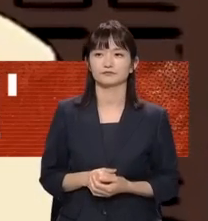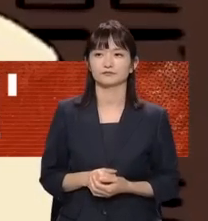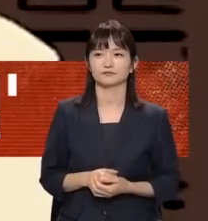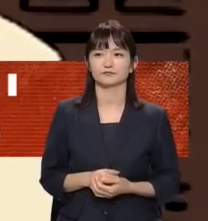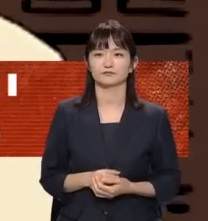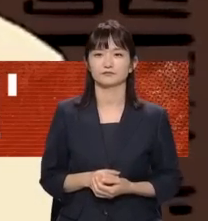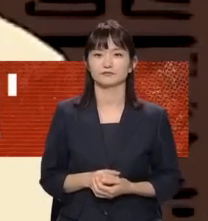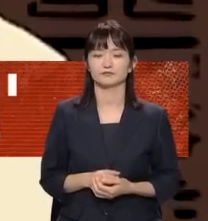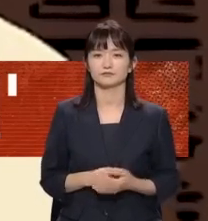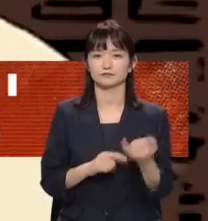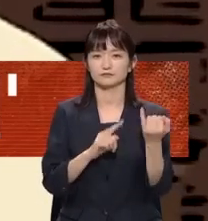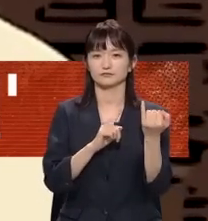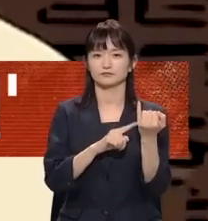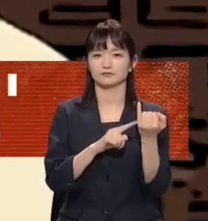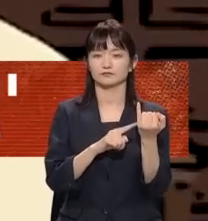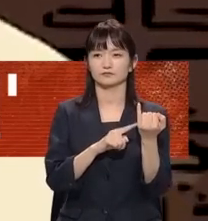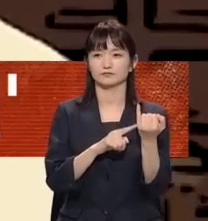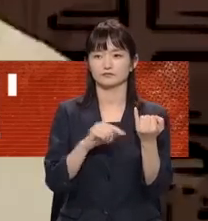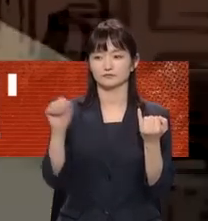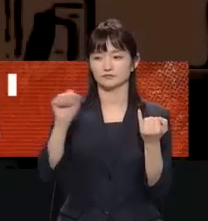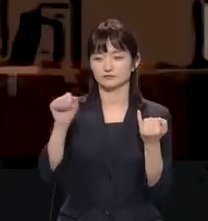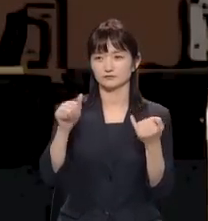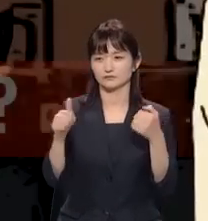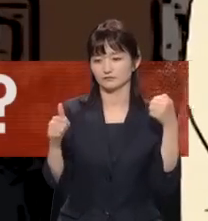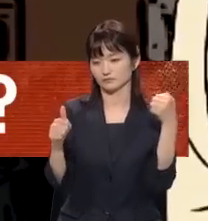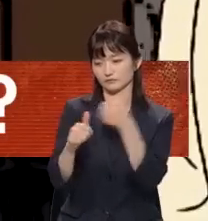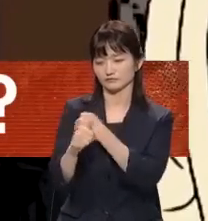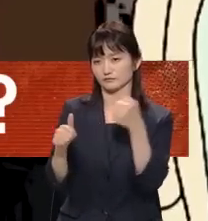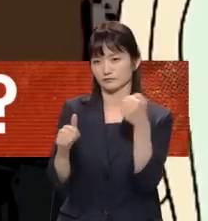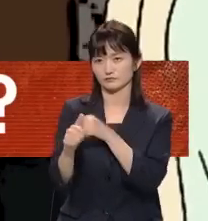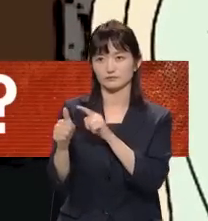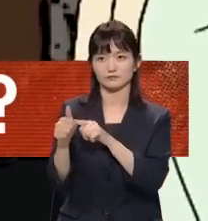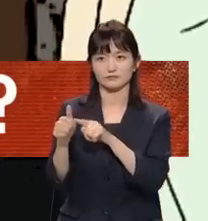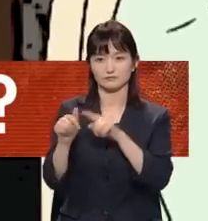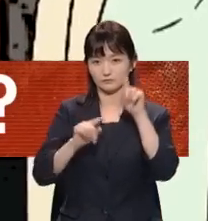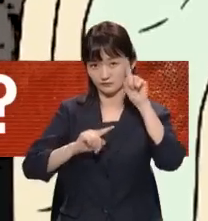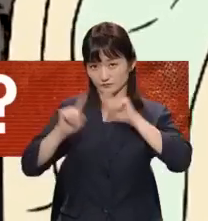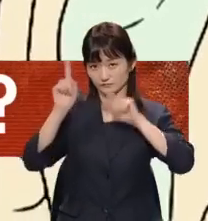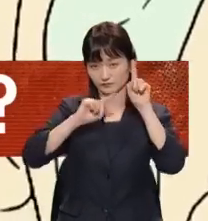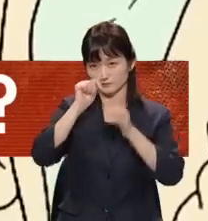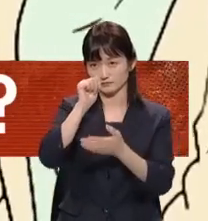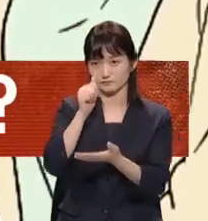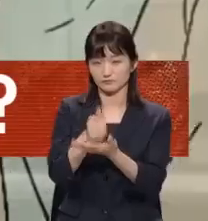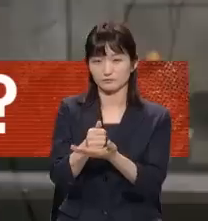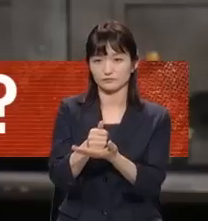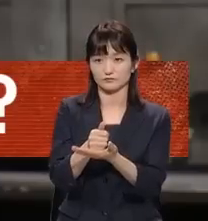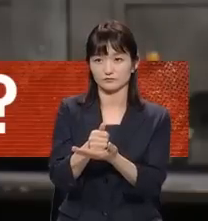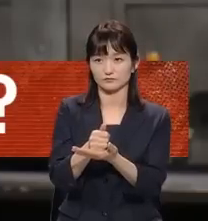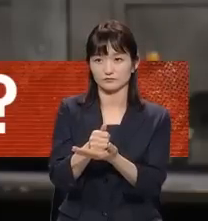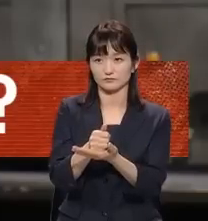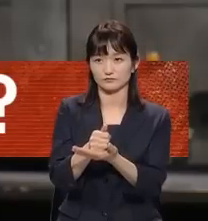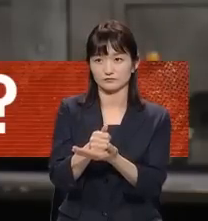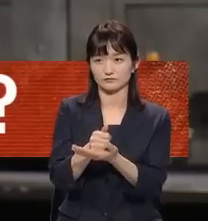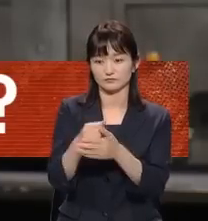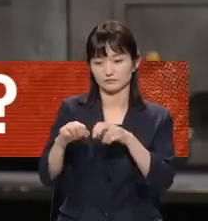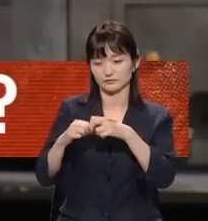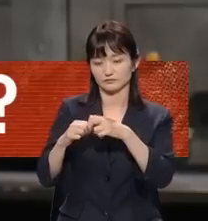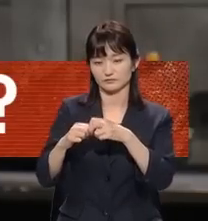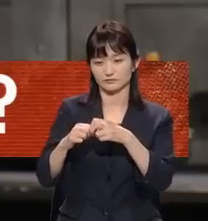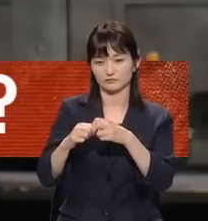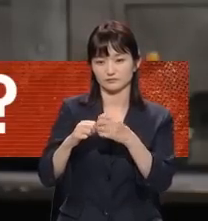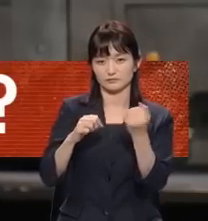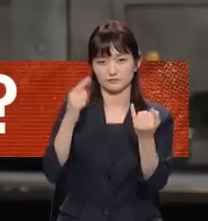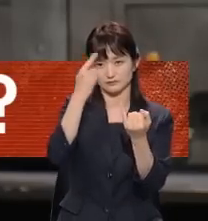아까 요즘은 운전자 폭행이었지만이 남성은 상해죄로 의류를 되었습니다 아까 무릎으로 사람을